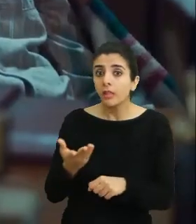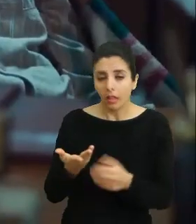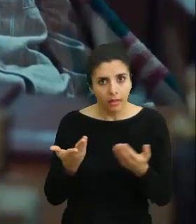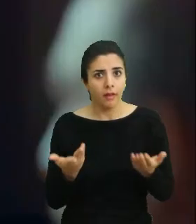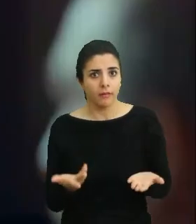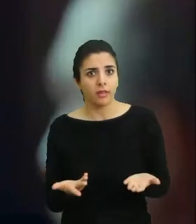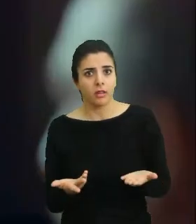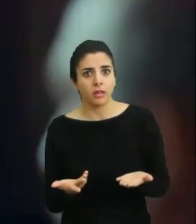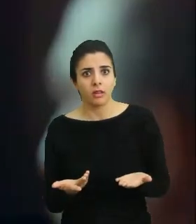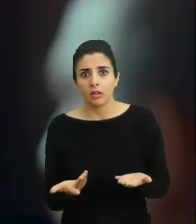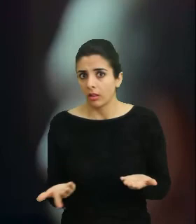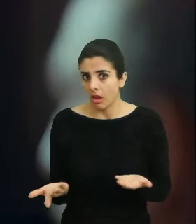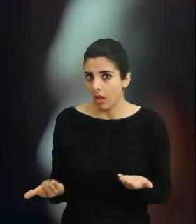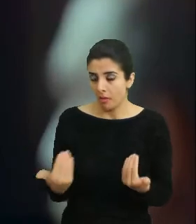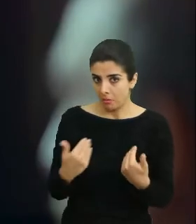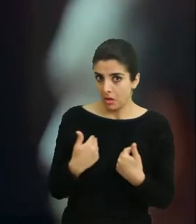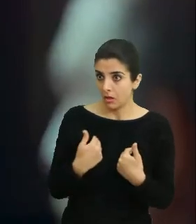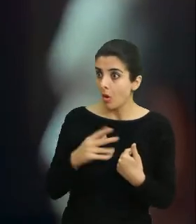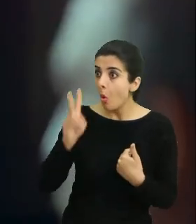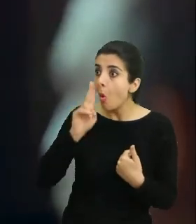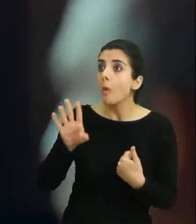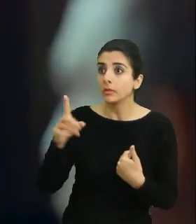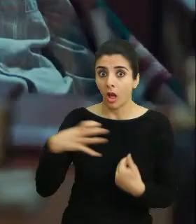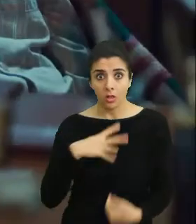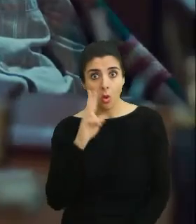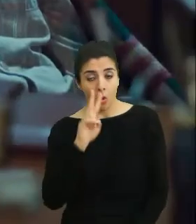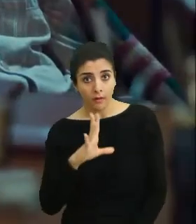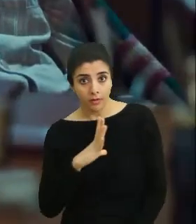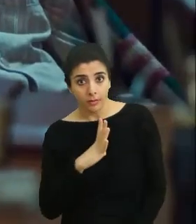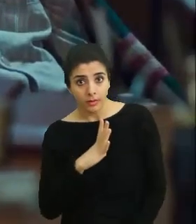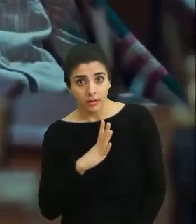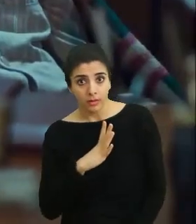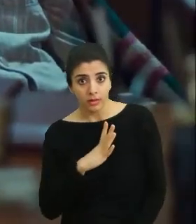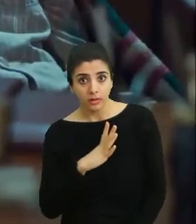He. Ne yani? Şimdi ben görmüyorum da sadece siz mi görüyorsunuz?